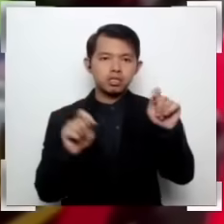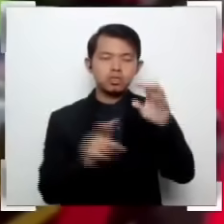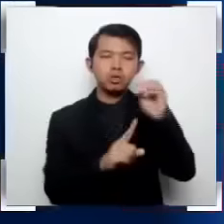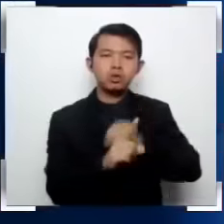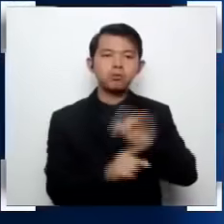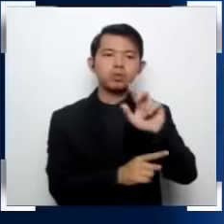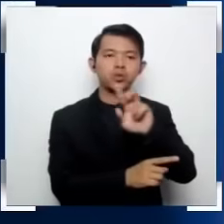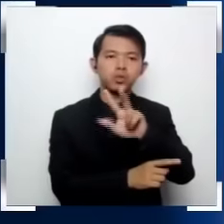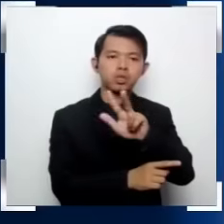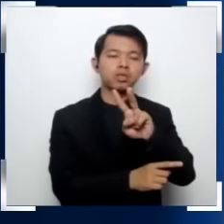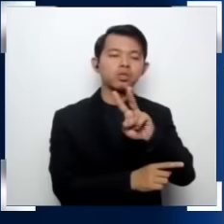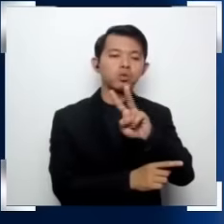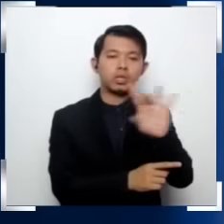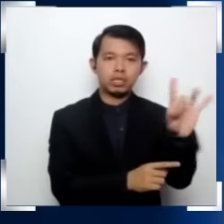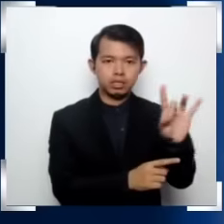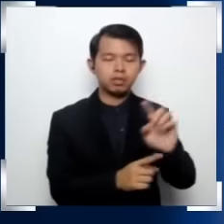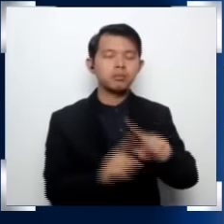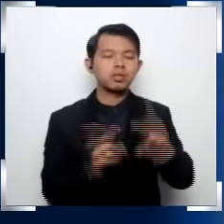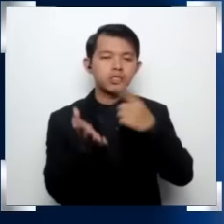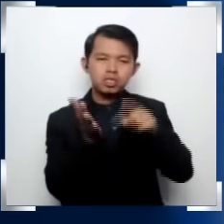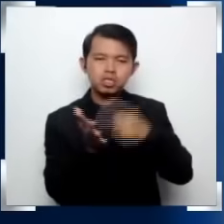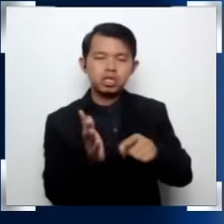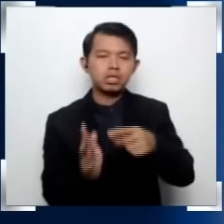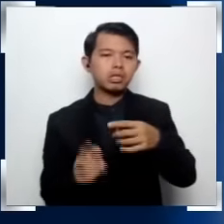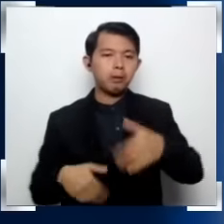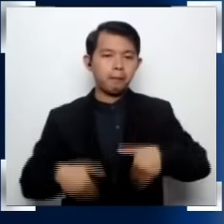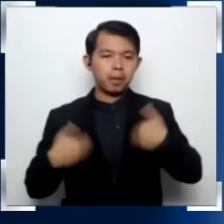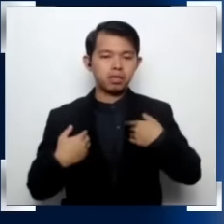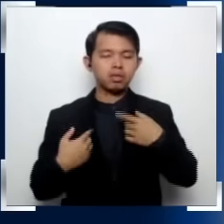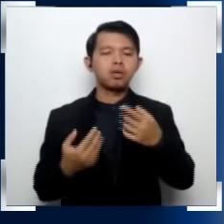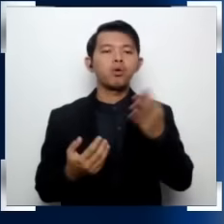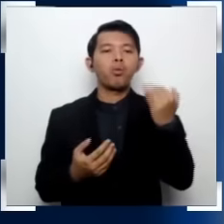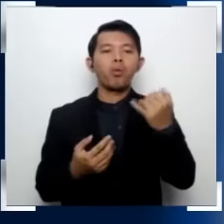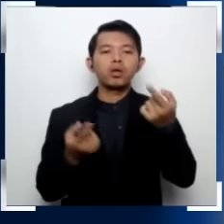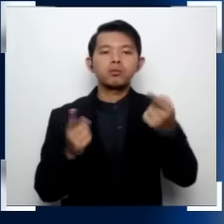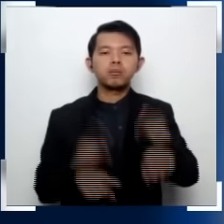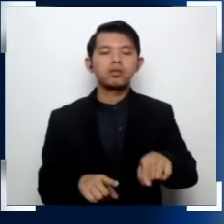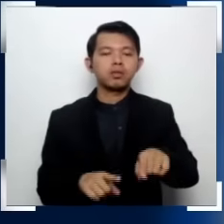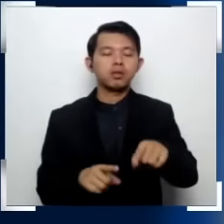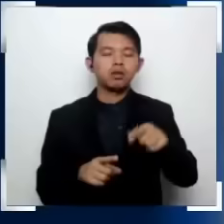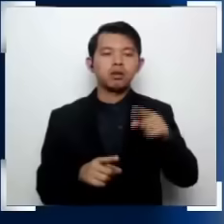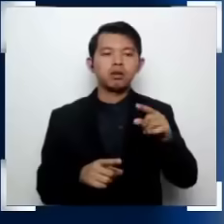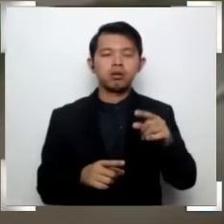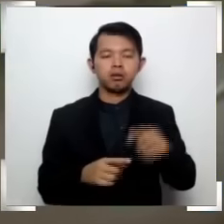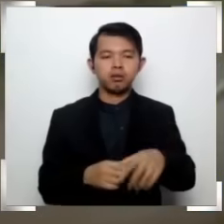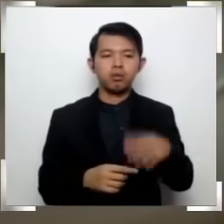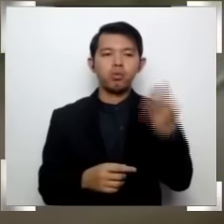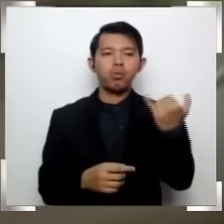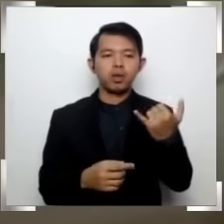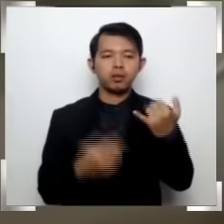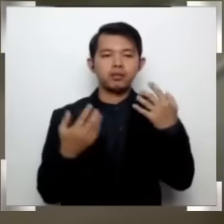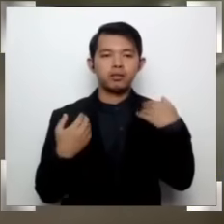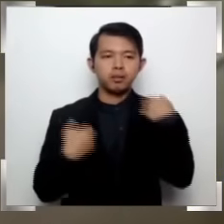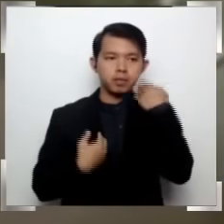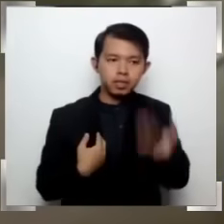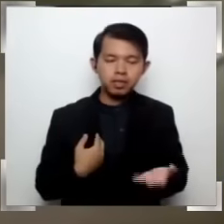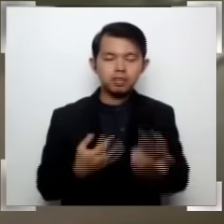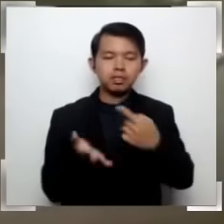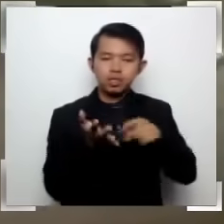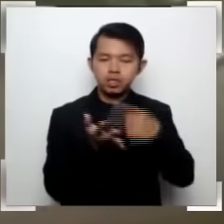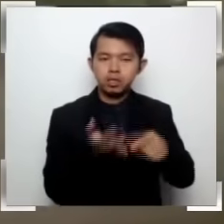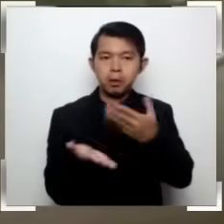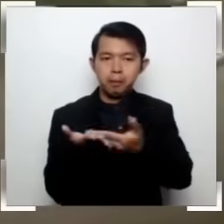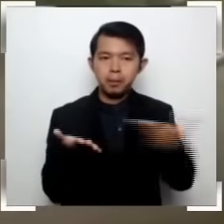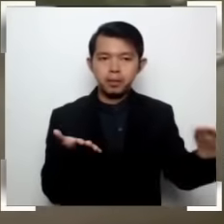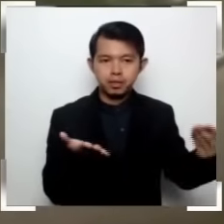ang sanhinang pagkamatay at susuriin din ang kanyang mga gadget. Sinusubukan pang makuna na payag ng GMA Integrated News